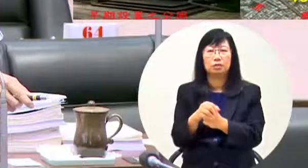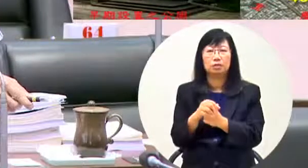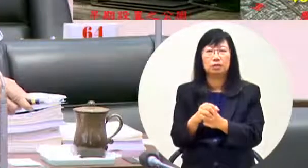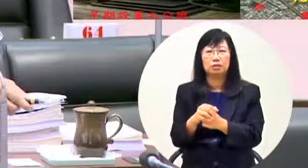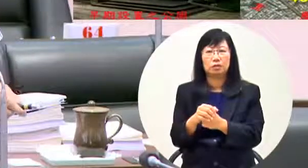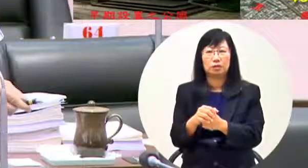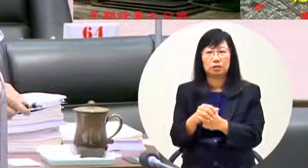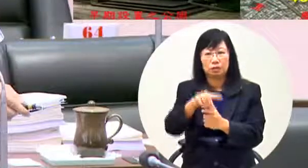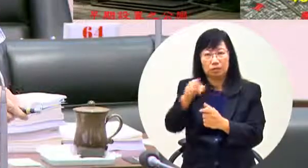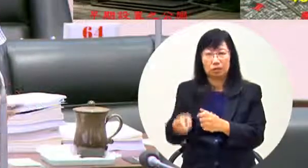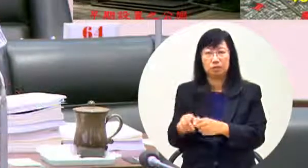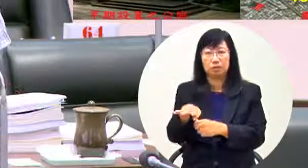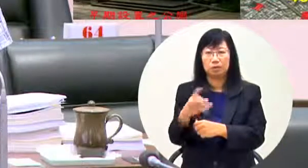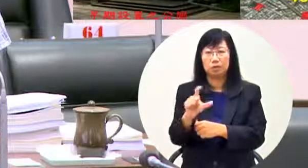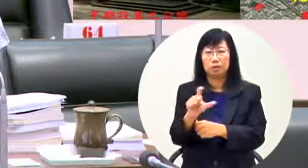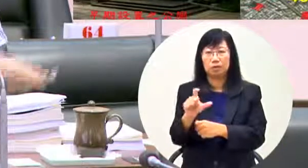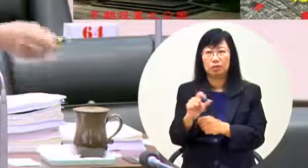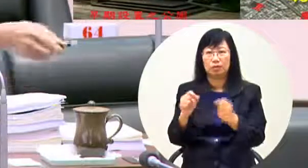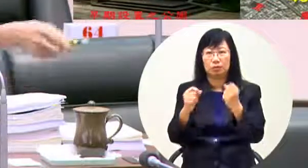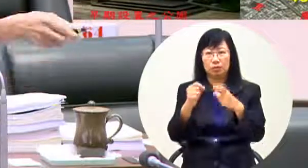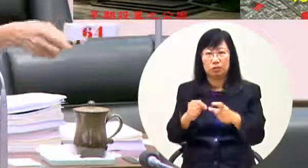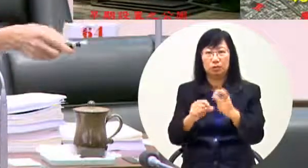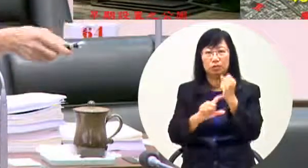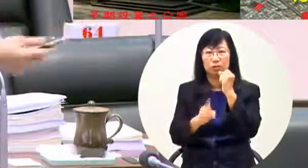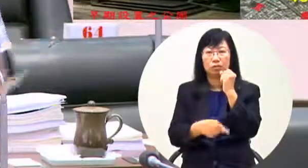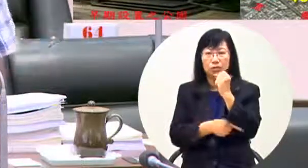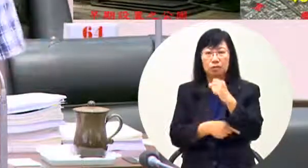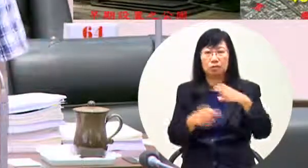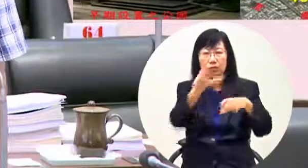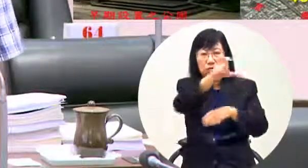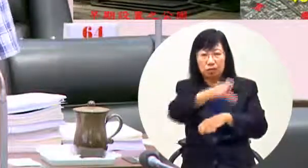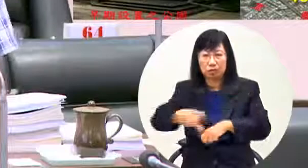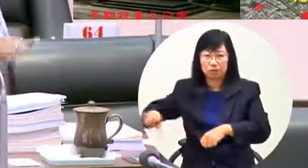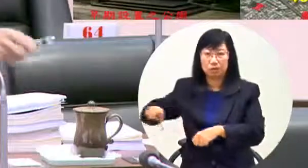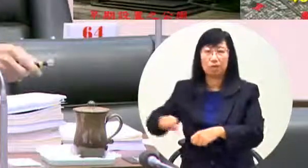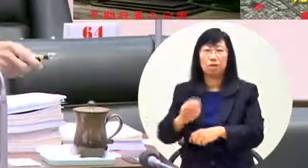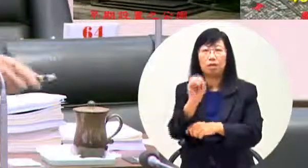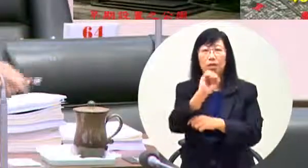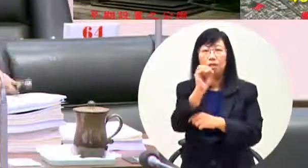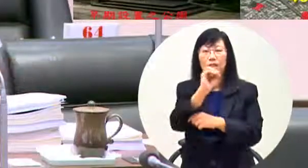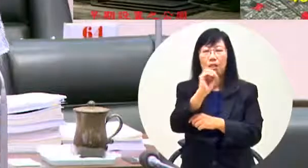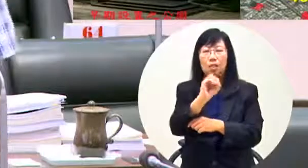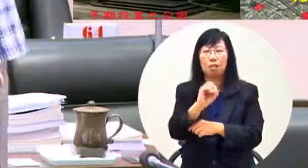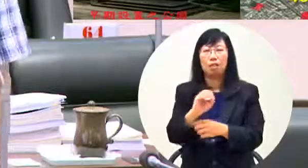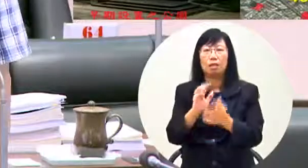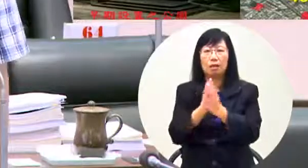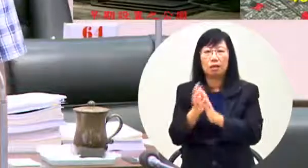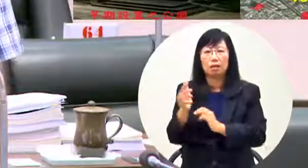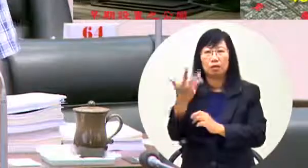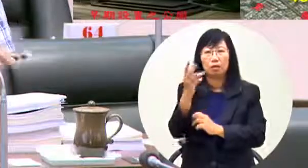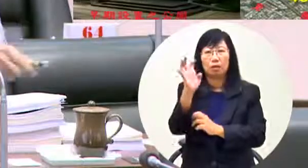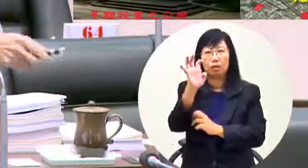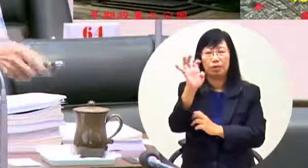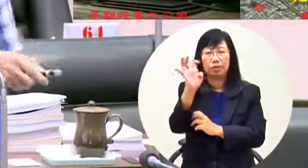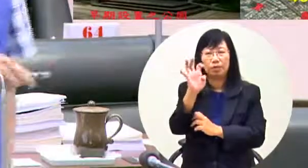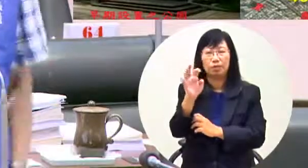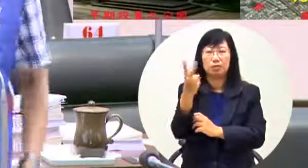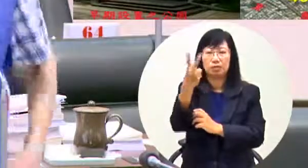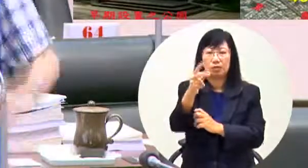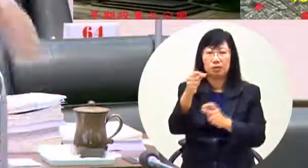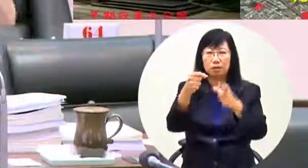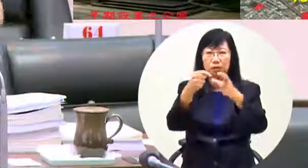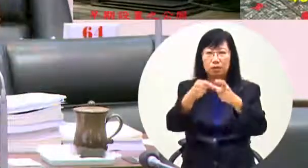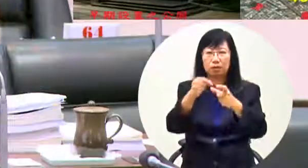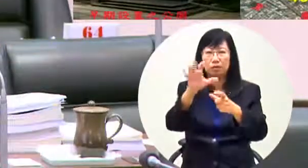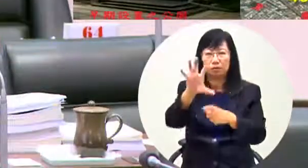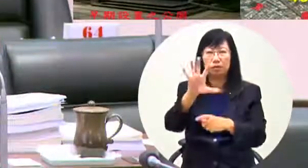460公尺那么长的没有，840的两座，这个叫做行政不公平。我刚刚讲的行政公